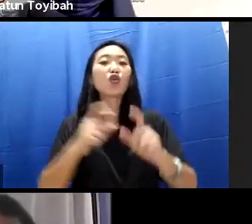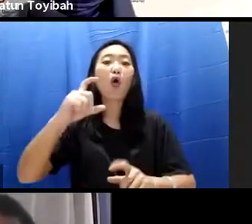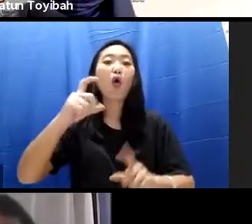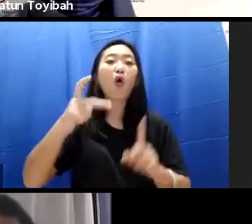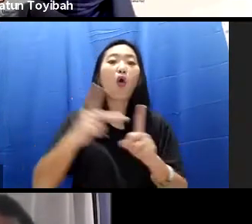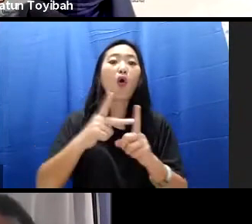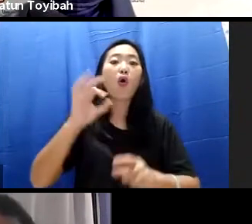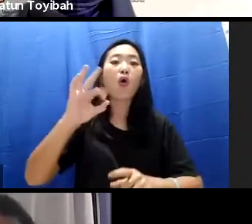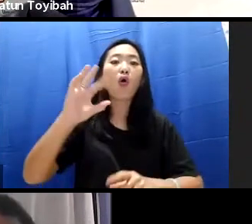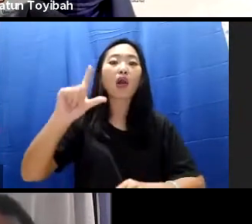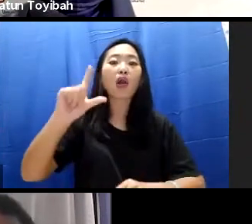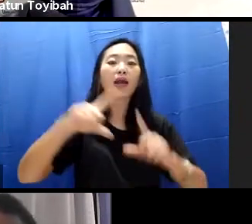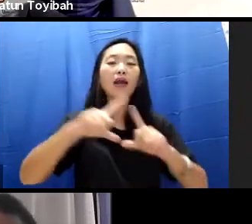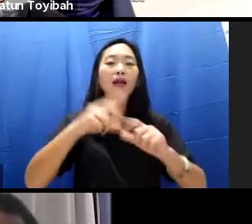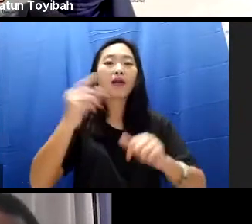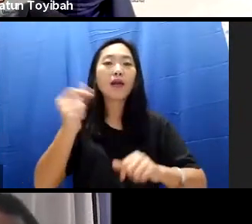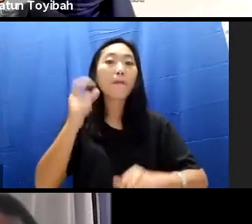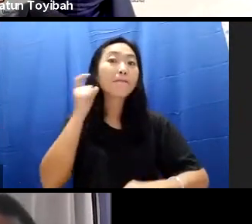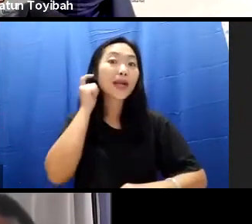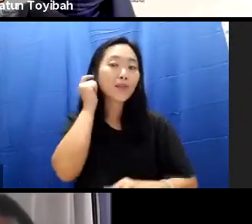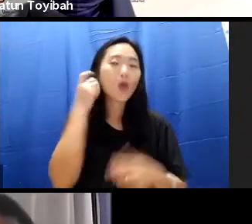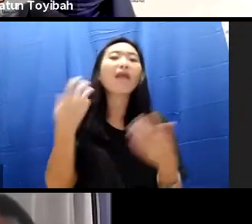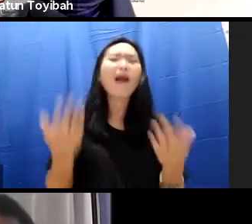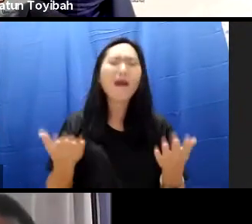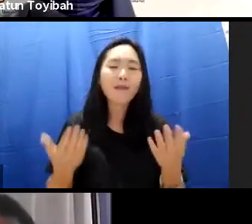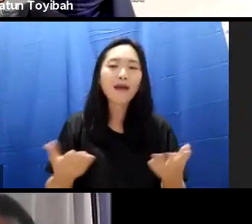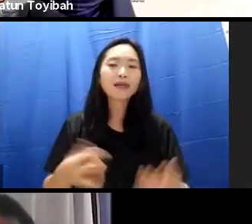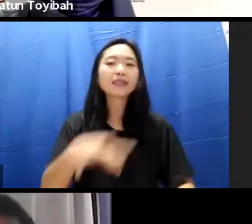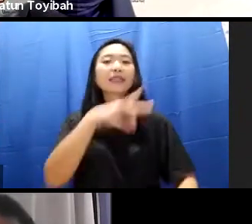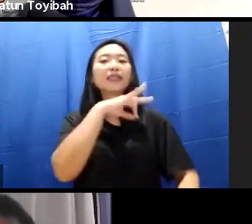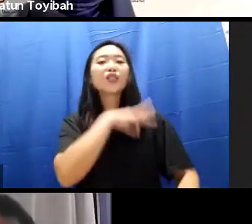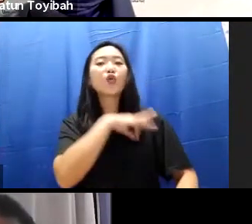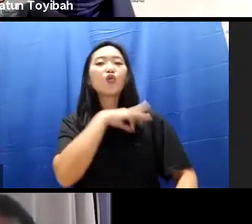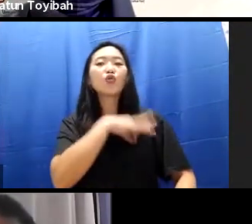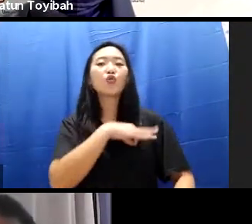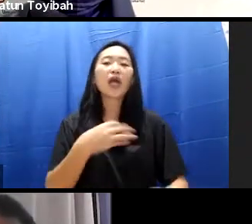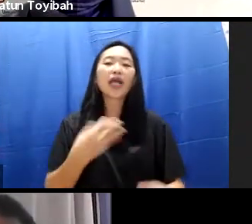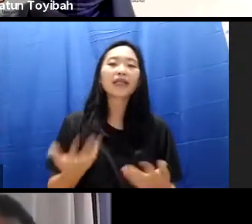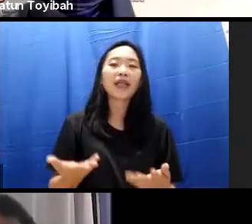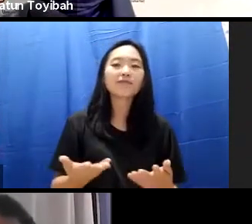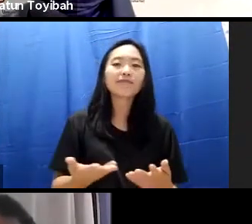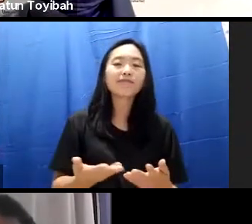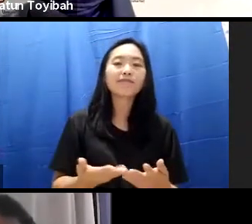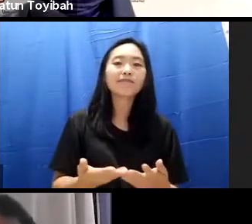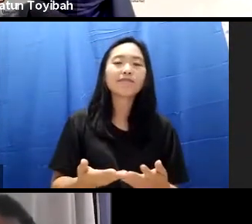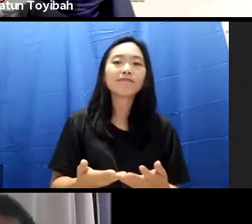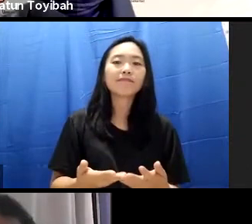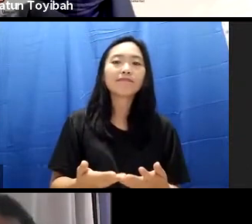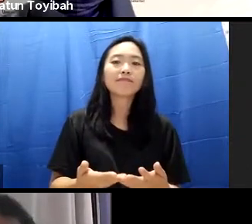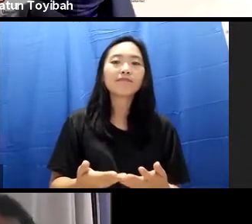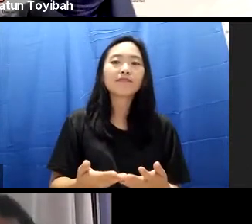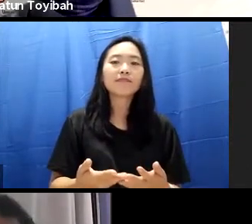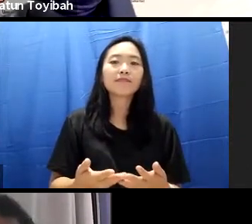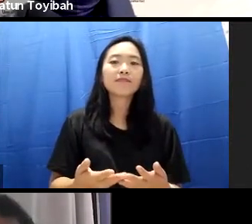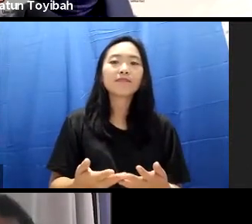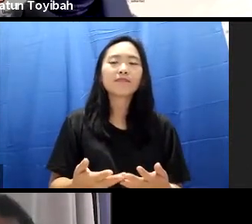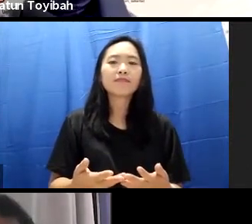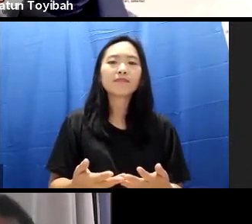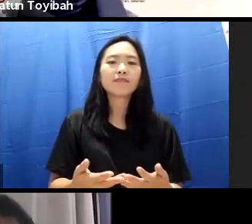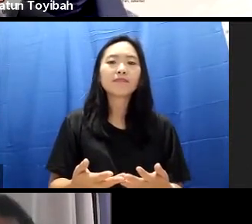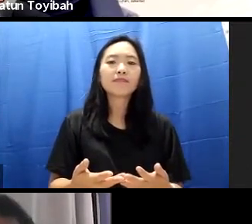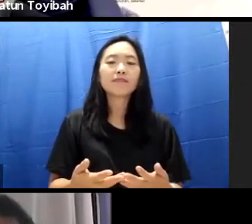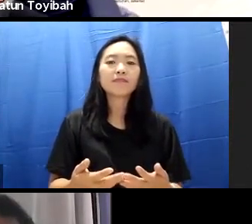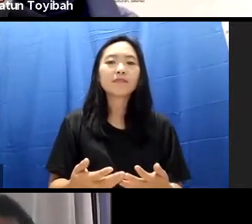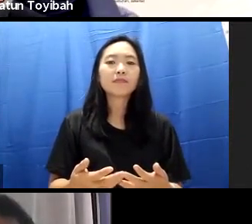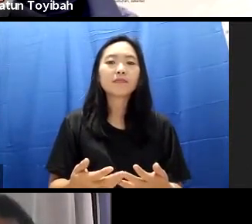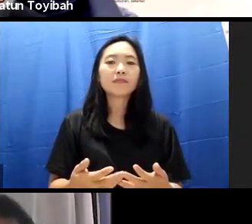Keuntungannya sebenarnya tadi ya, kalau kita ngomong tadi saya sangat terinspirasi gitu ya dengan para feminis yang ada di akademia. Nah ini sampai sekarang